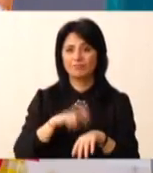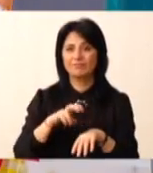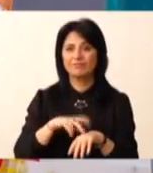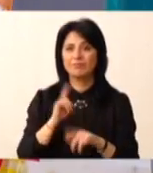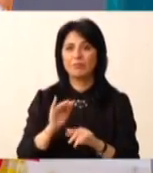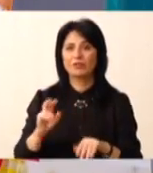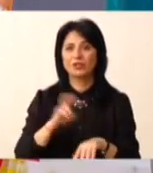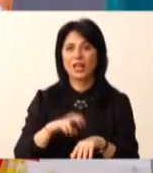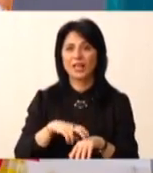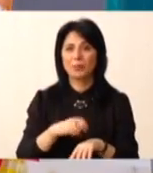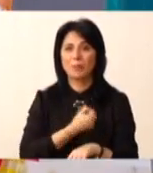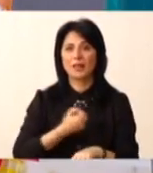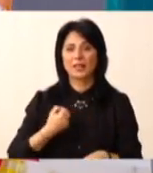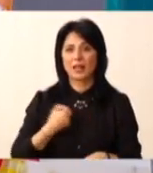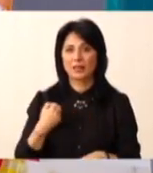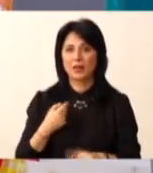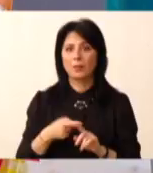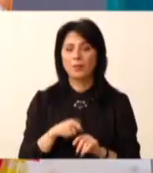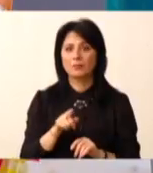პედიატრების ცოტა